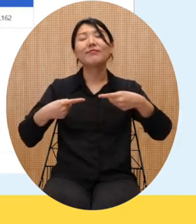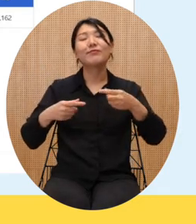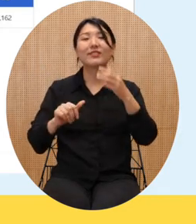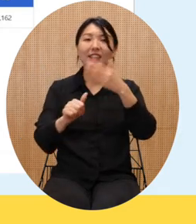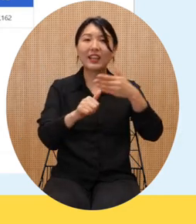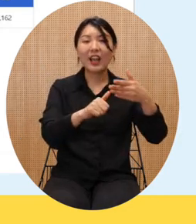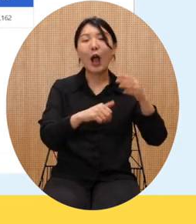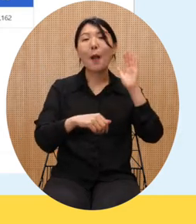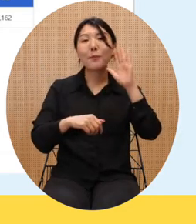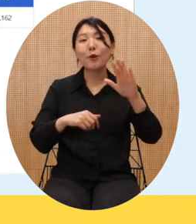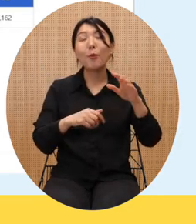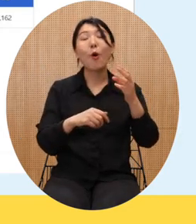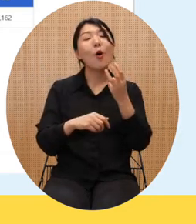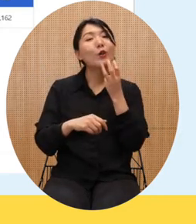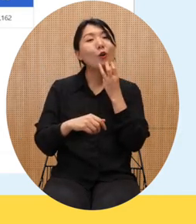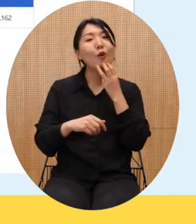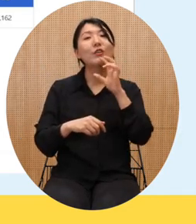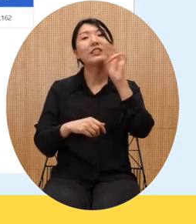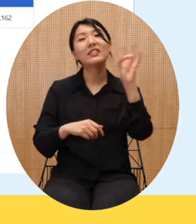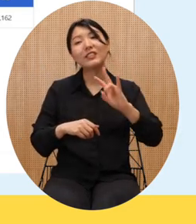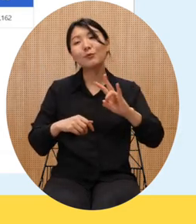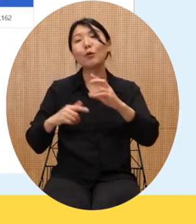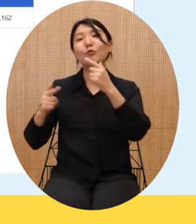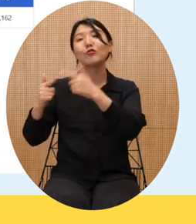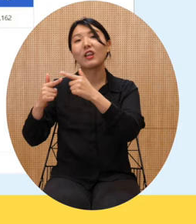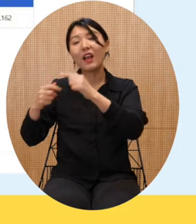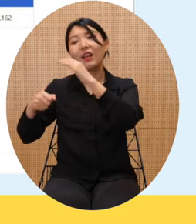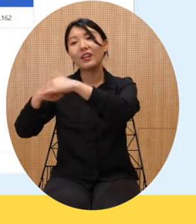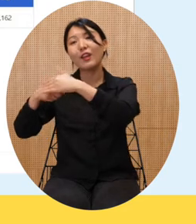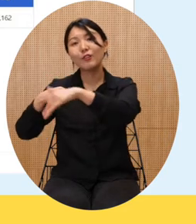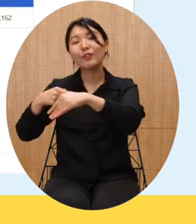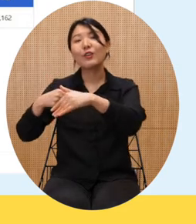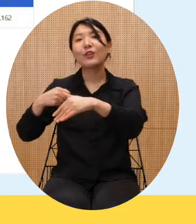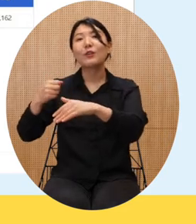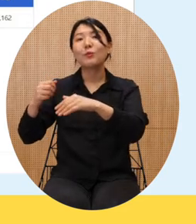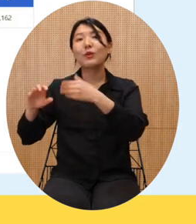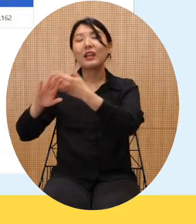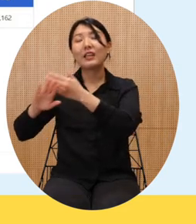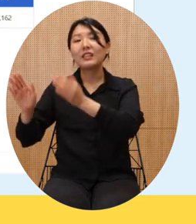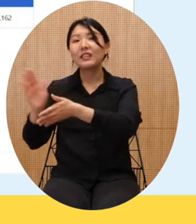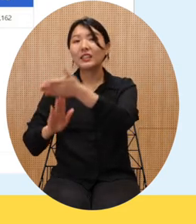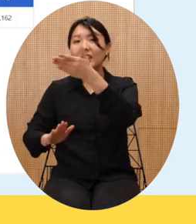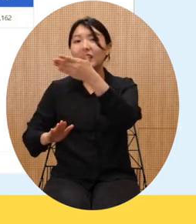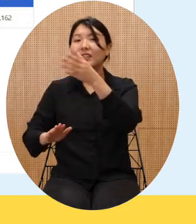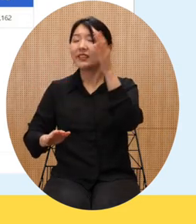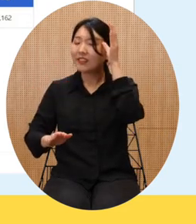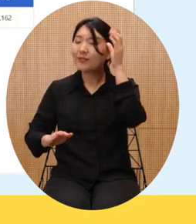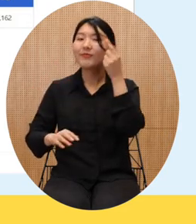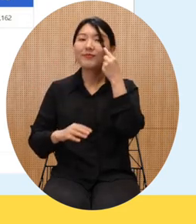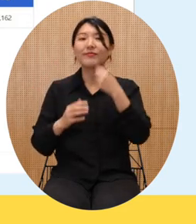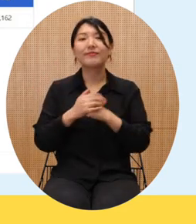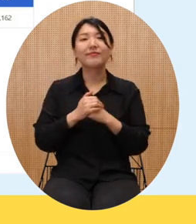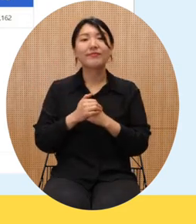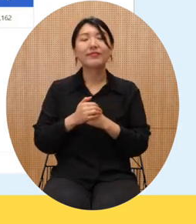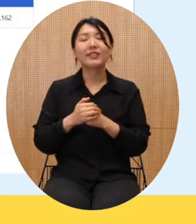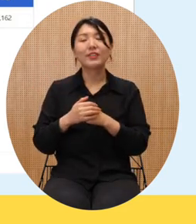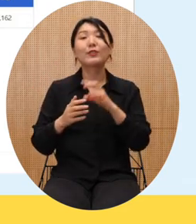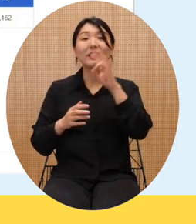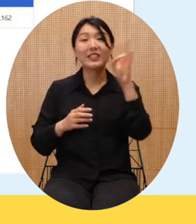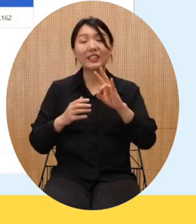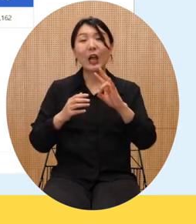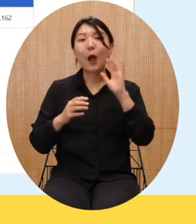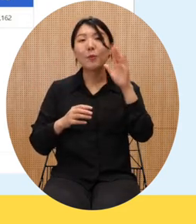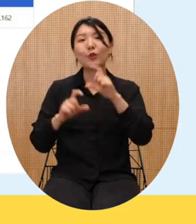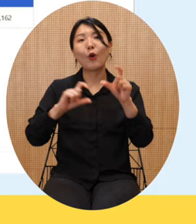벌여주셨으면 좋겠습니다. 시흥, 서울, 그다음에 앞으로 부산, 대구, 다른 지자체들의 정책 모형, 그리고 시흥은 앞으로 이걸